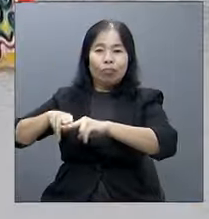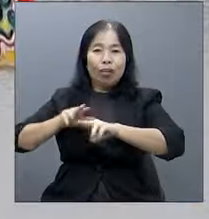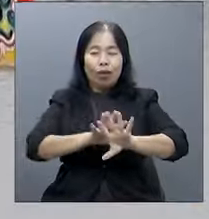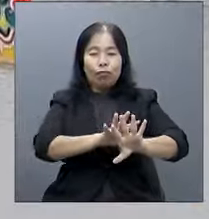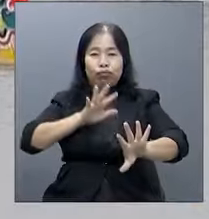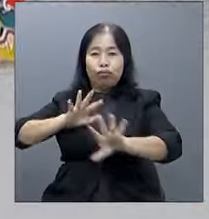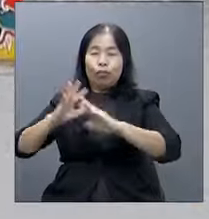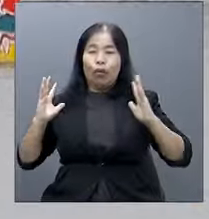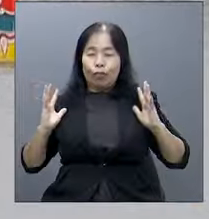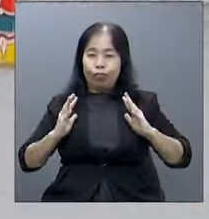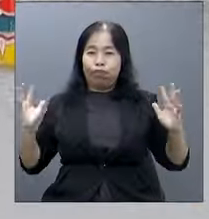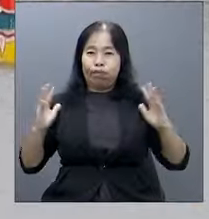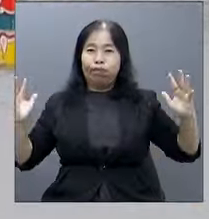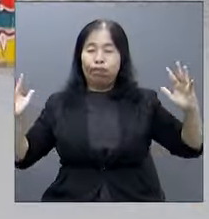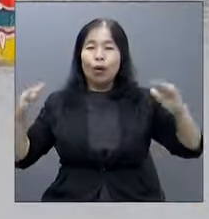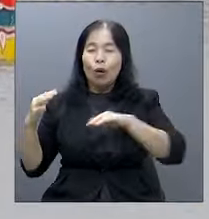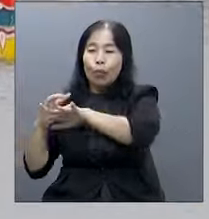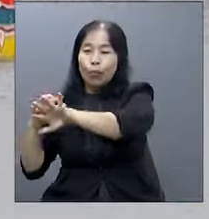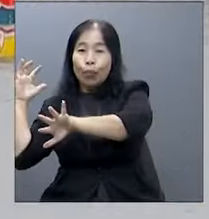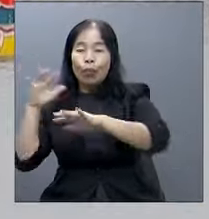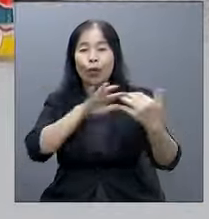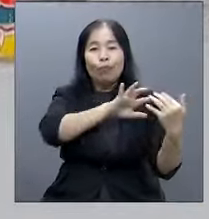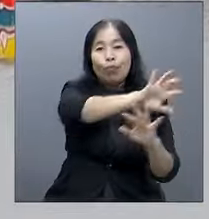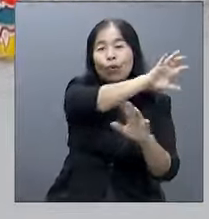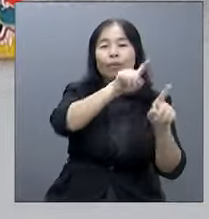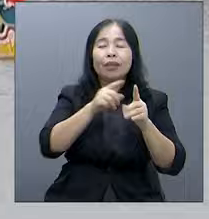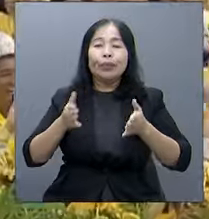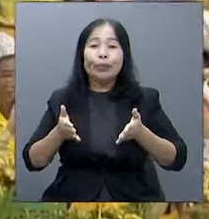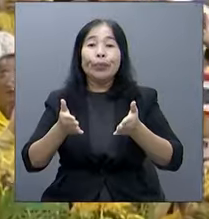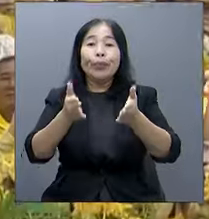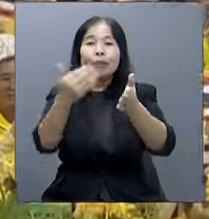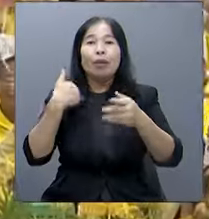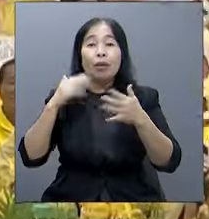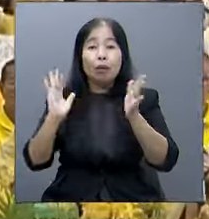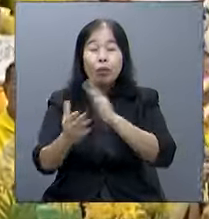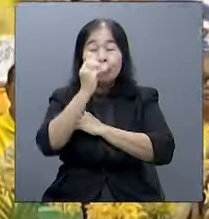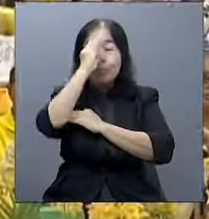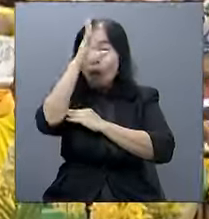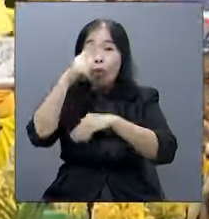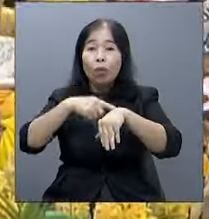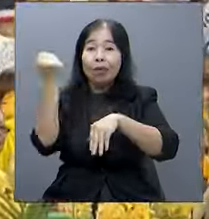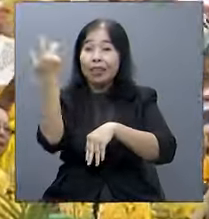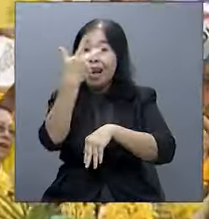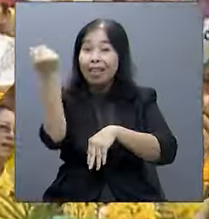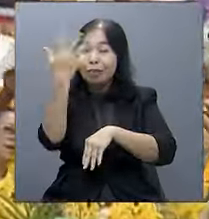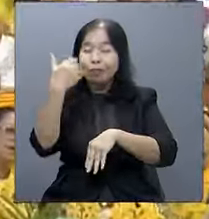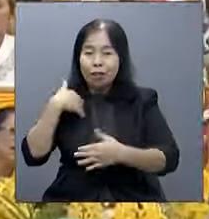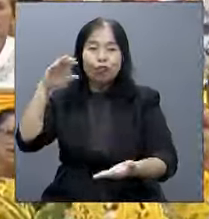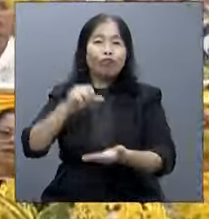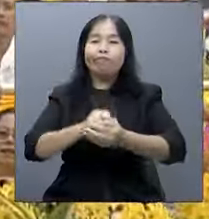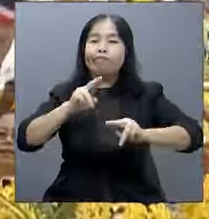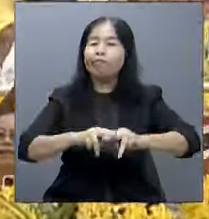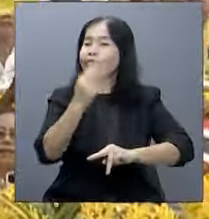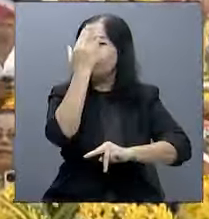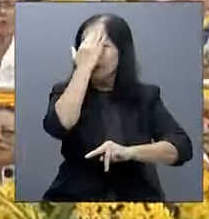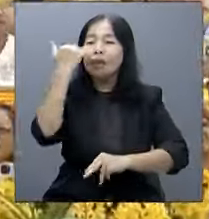สองฝั่งแ่น้ำหคนเตรียควพร้มมาเป็อย่ดีค่ะซึบางคนยอมตนเช้ามาจบ interruptedตcre 5. ยอม